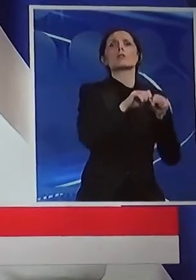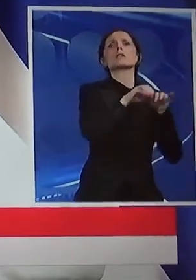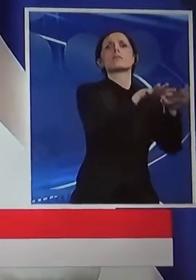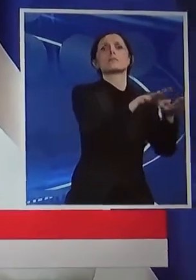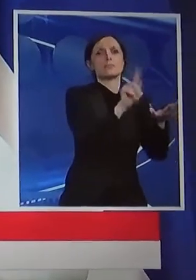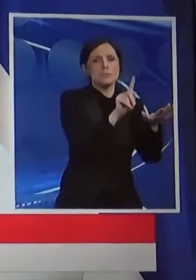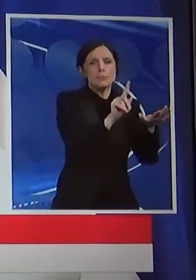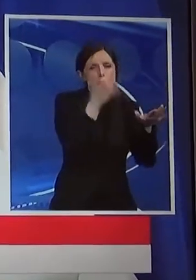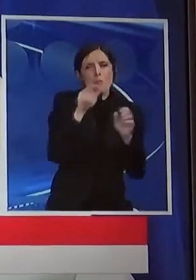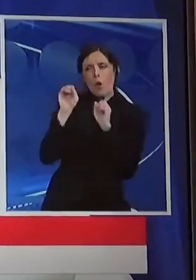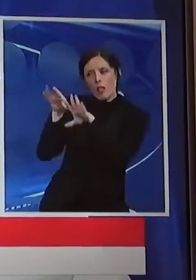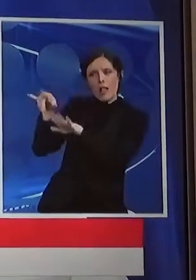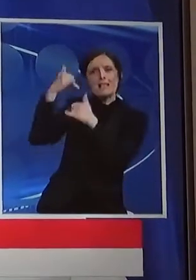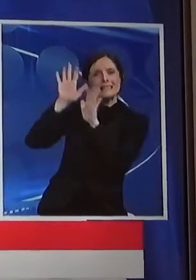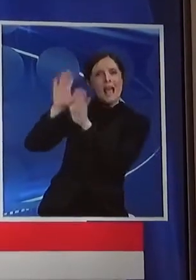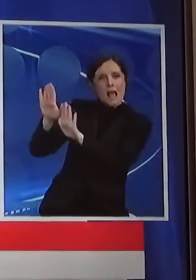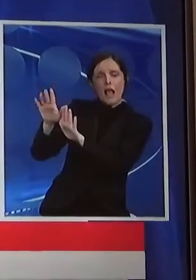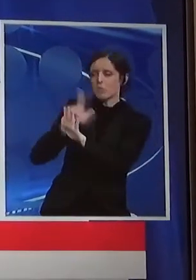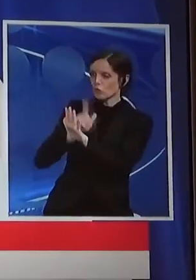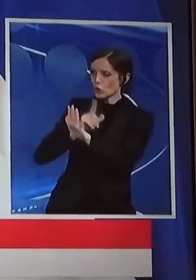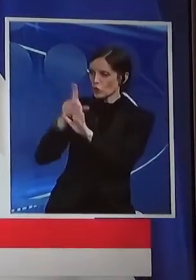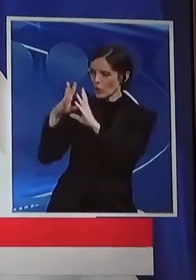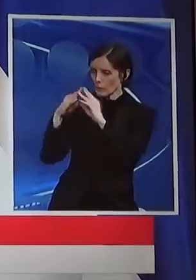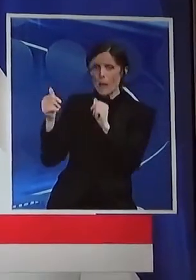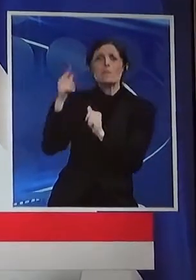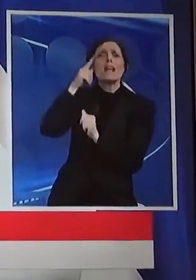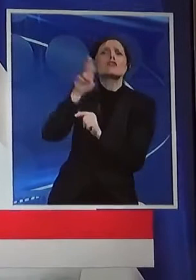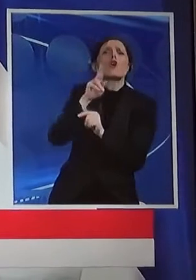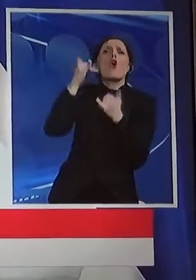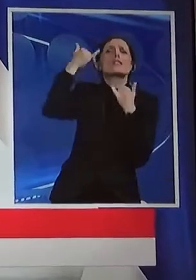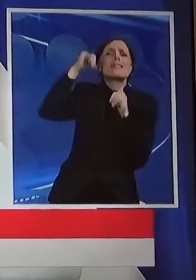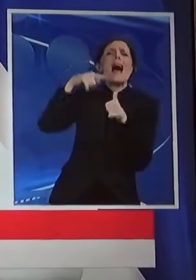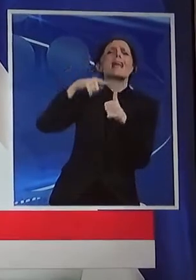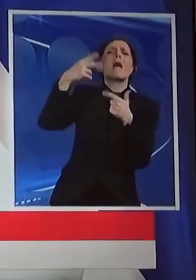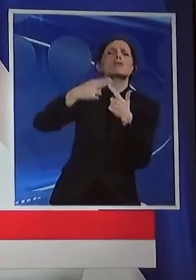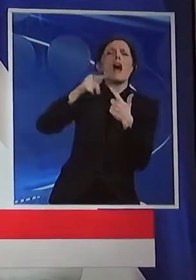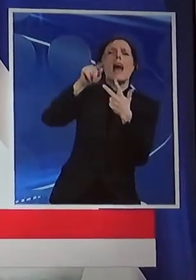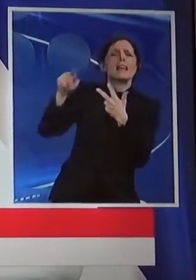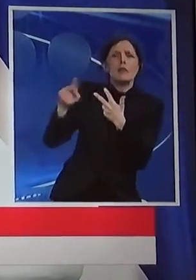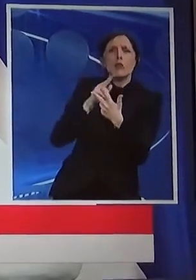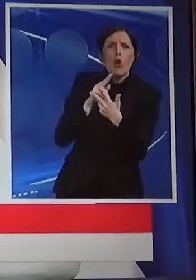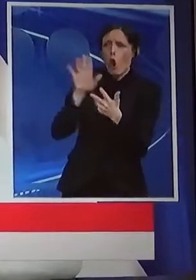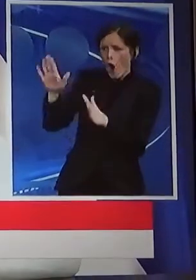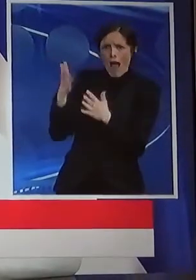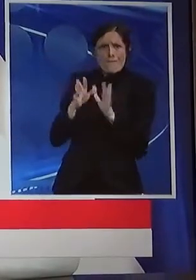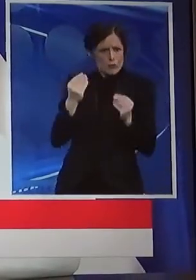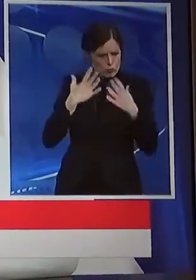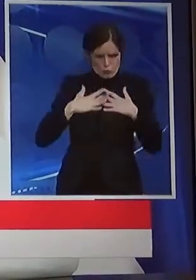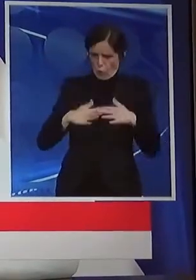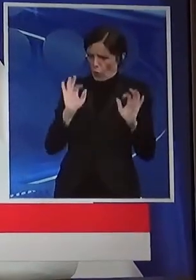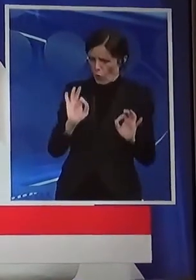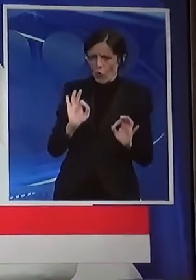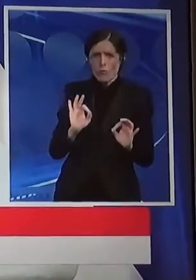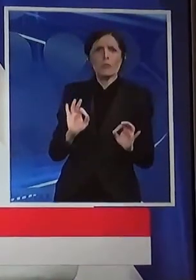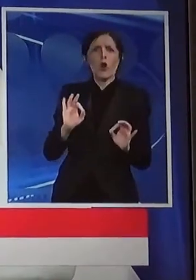da to su osobe koje su dobrog opšteg stanja, koje ili čekaju prvi ili drugi